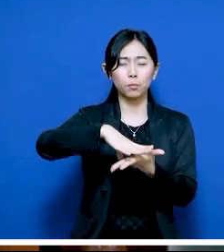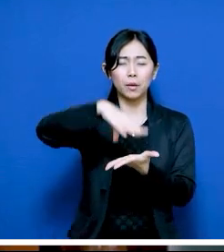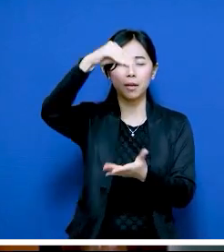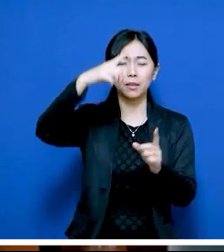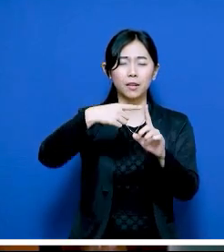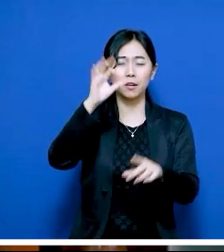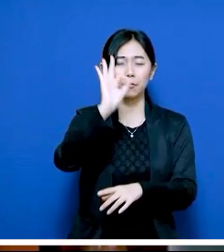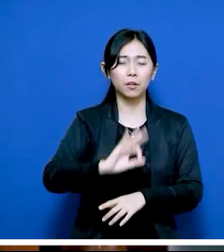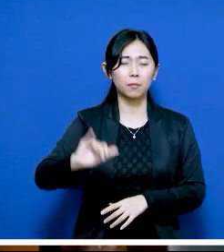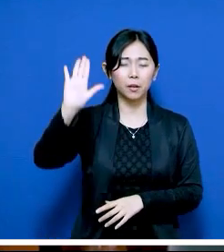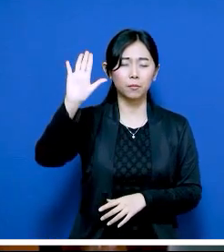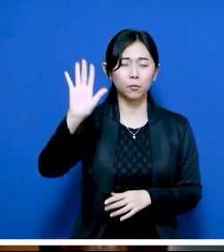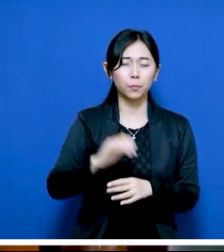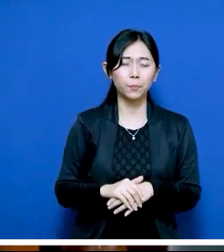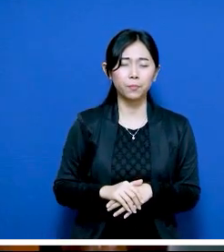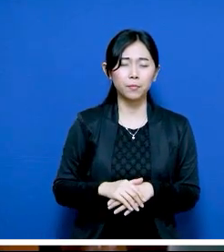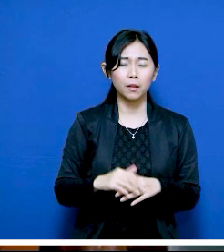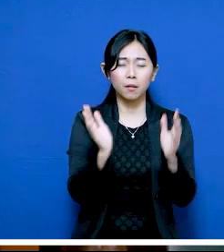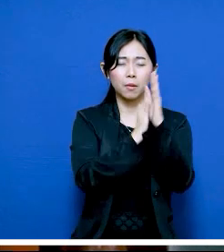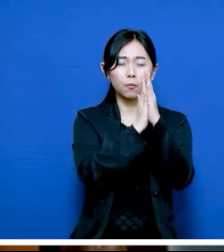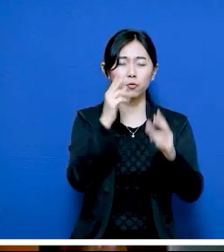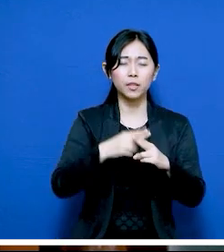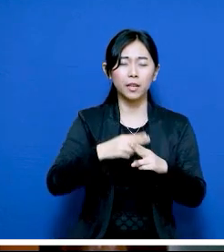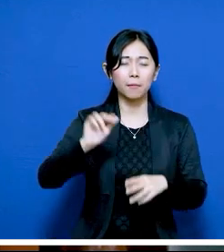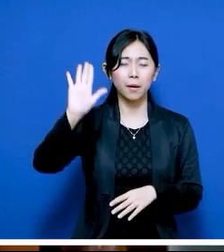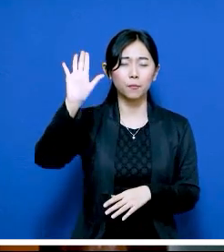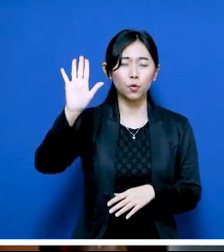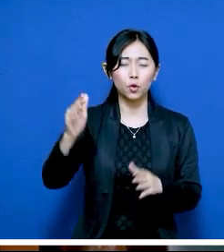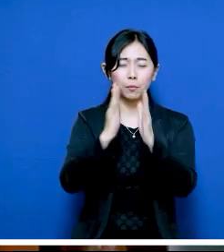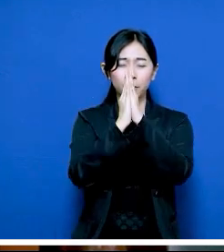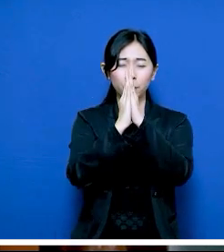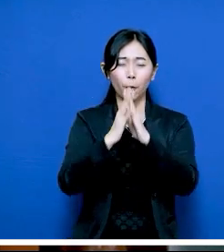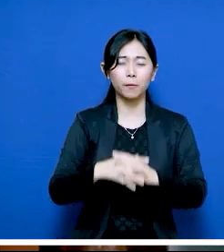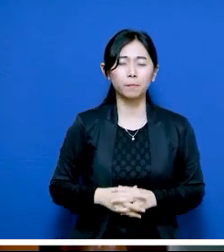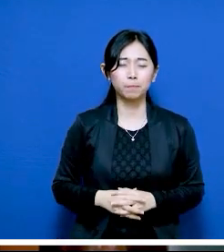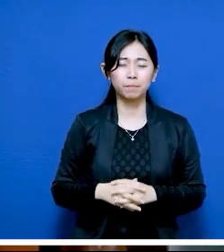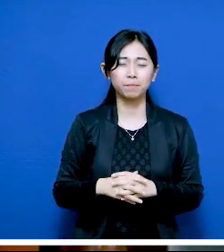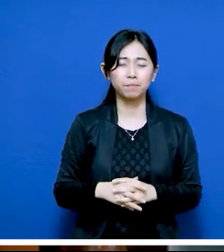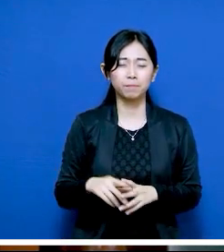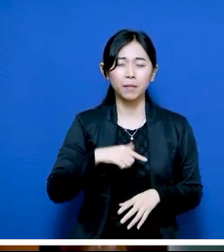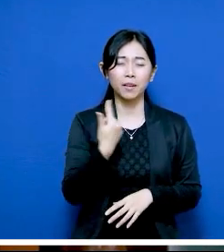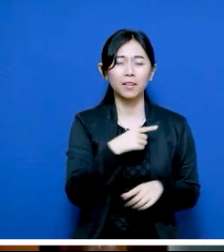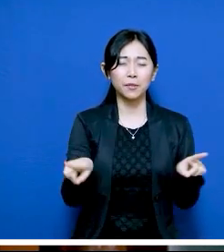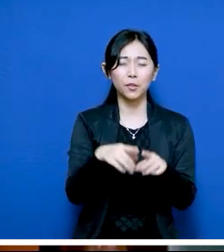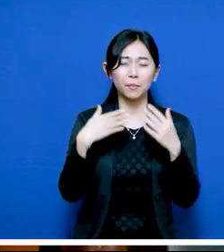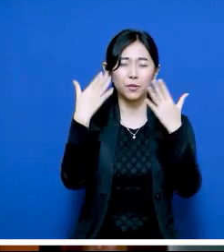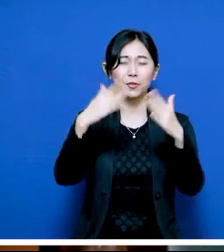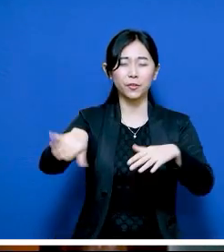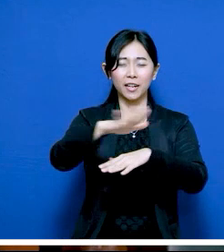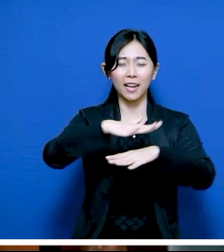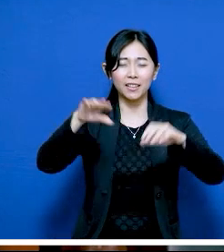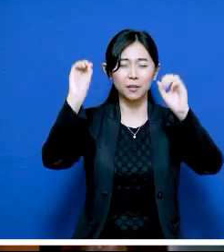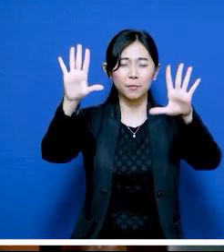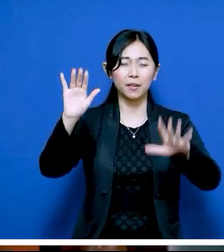dari firman-Mu, memuji nama-Mu, dan berdoa. Kami juga bersyukur atas